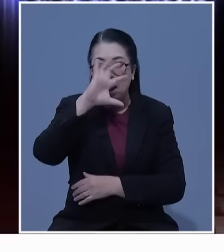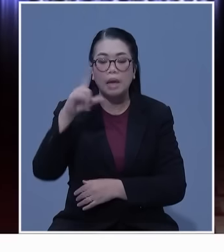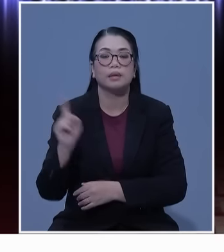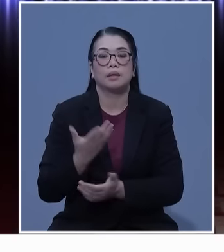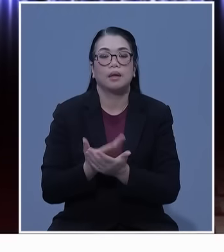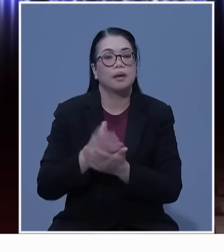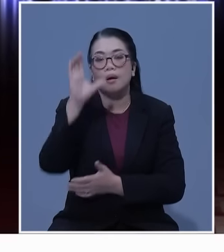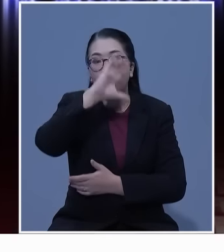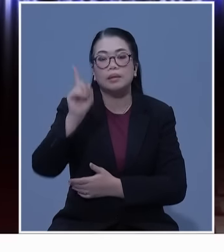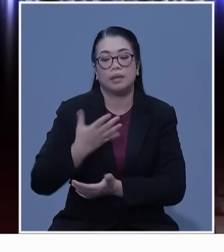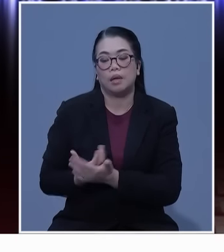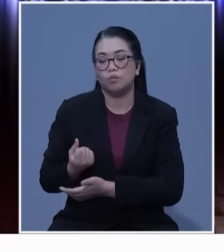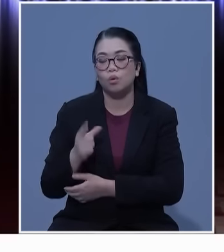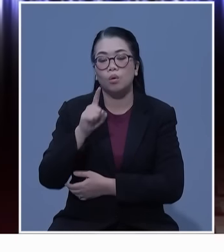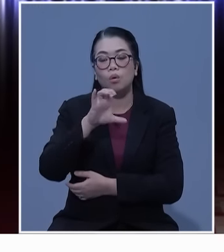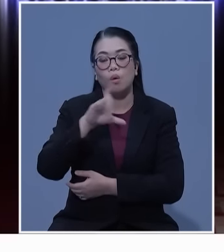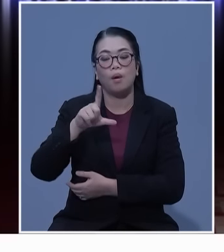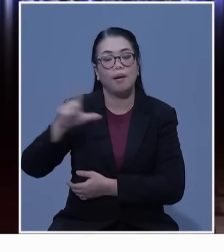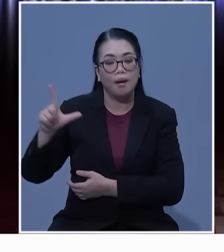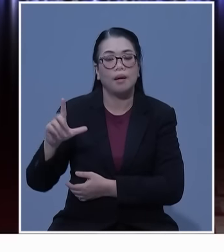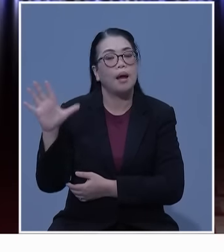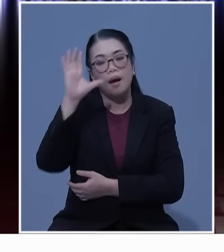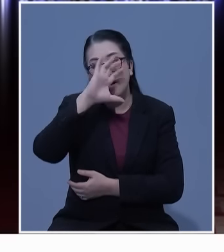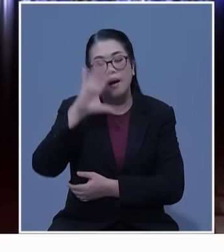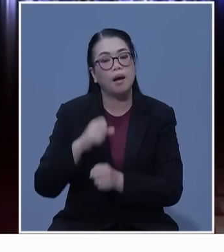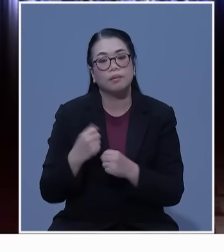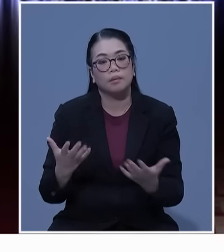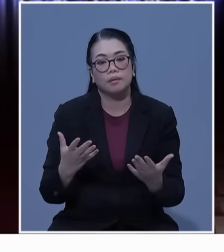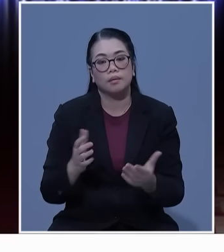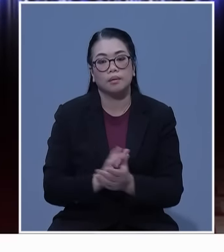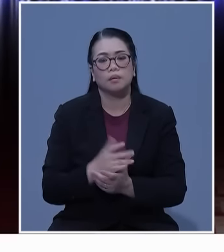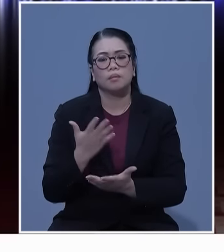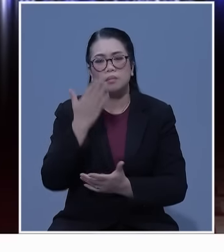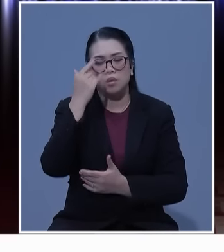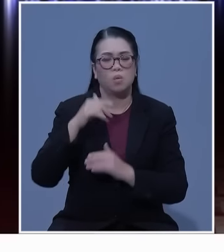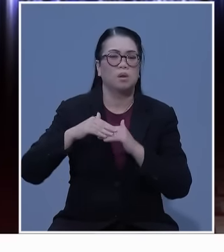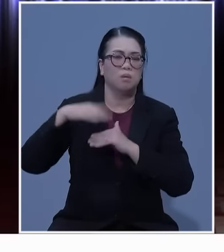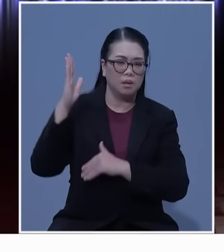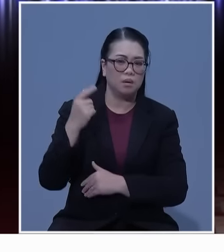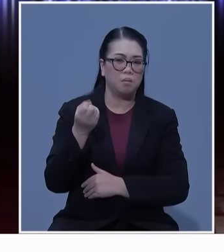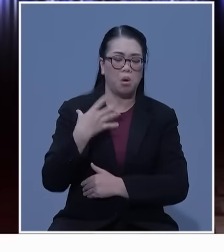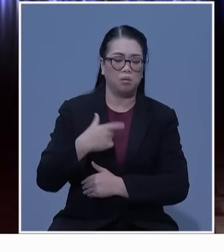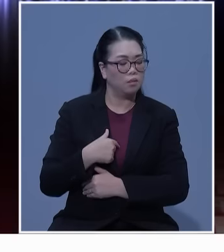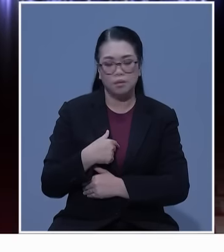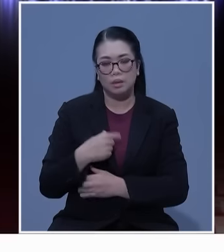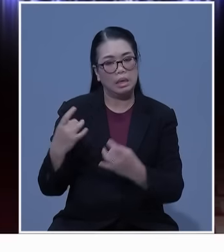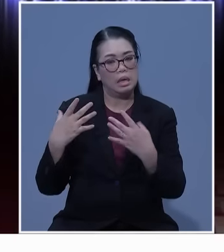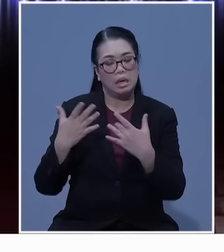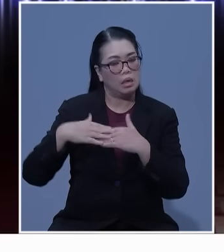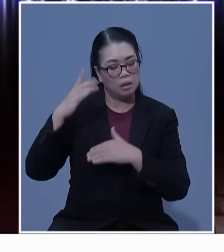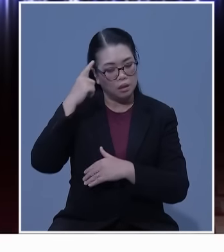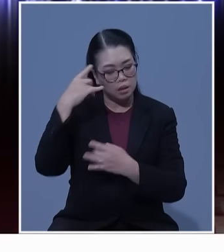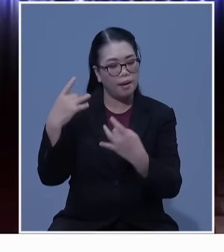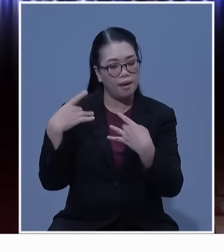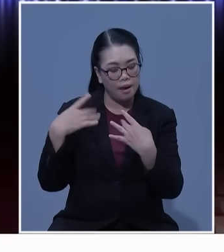คะค่ะเงินสด 100ล้านบาทเนี่ยมันจะไปหาที่ไหนเพราะฉะนั้นเนี่ยมันมันเวอร์ไปลแล้วค่ะดิฉันคิดว่าดิฉันถูกกลั่น